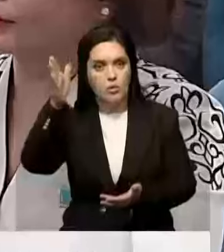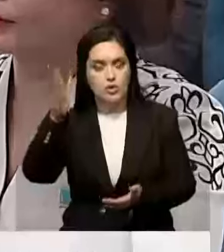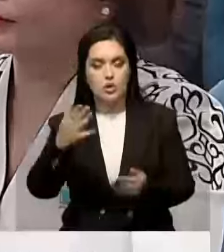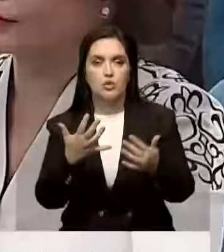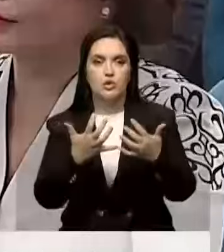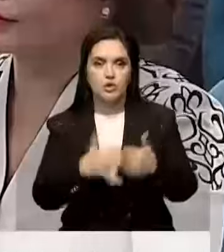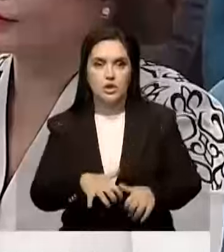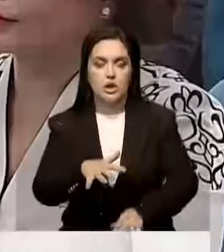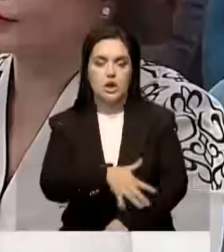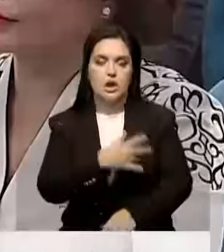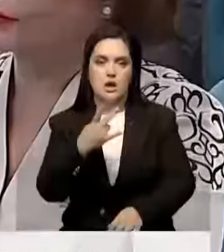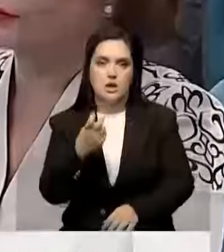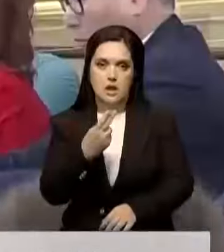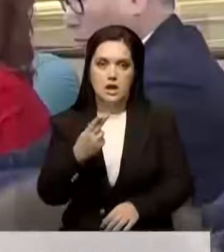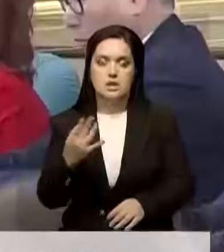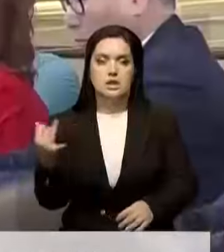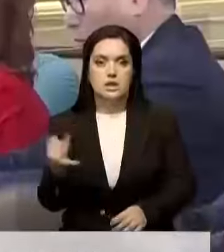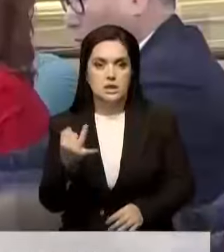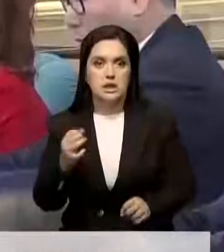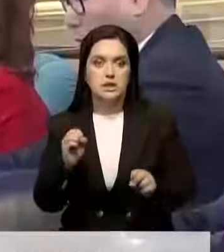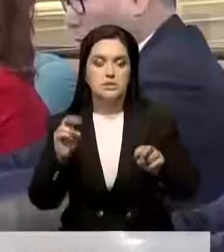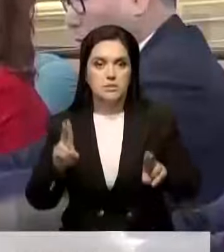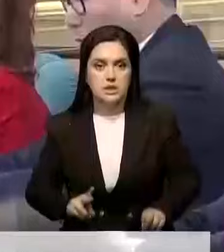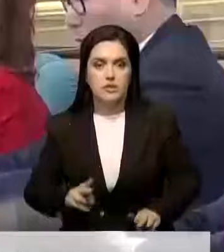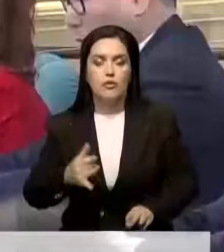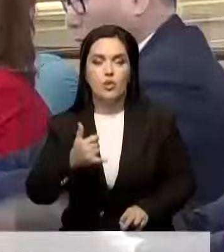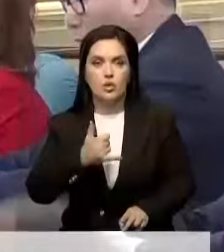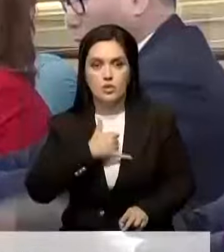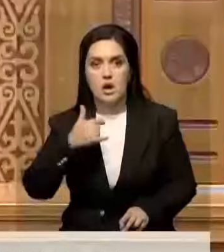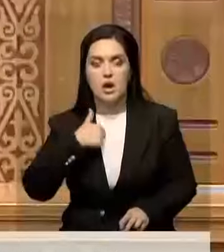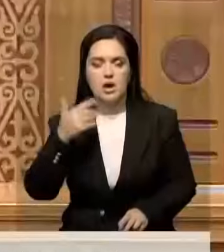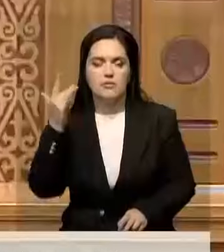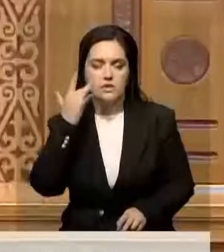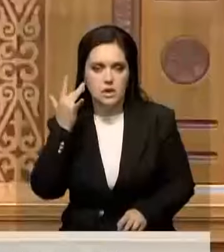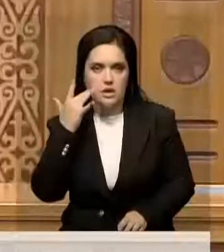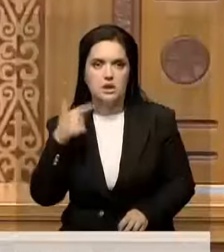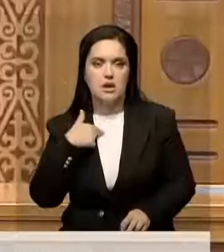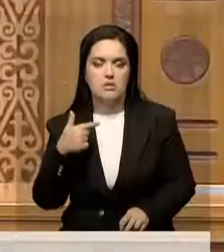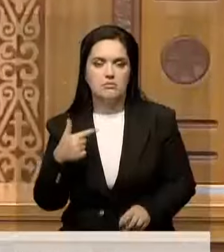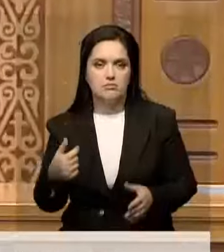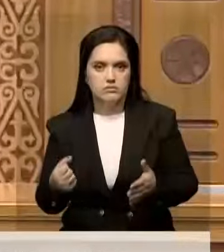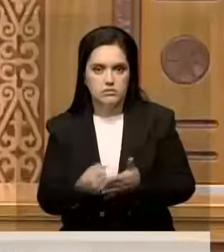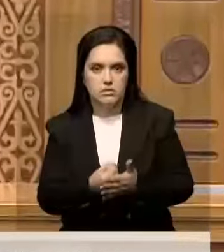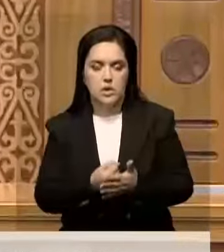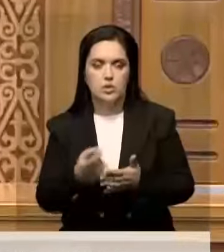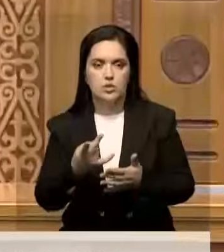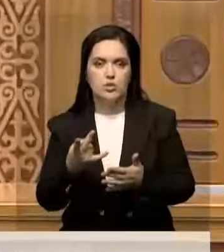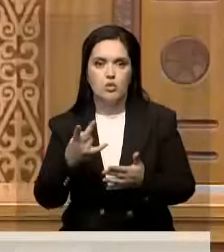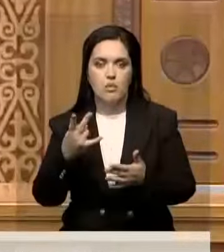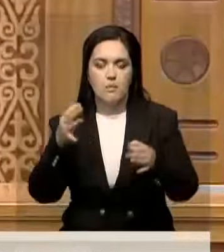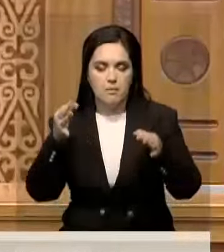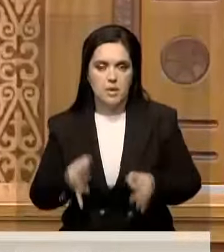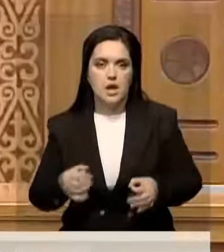учитывая долгосрочные национальные интересы и специфику нашей страны. Поэтому я всегда настаивал на необходимости принятия